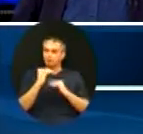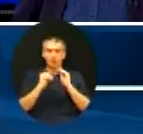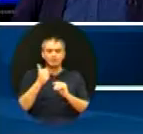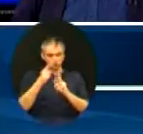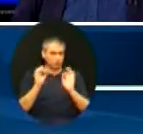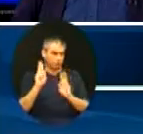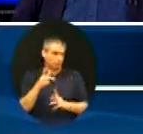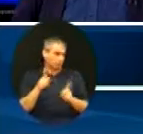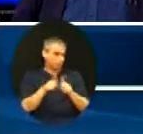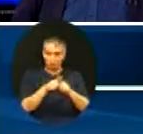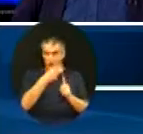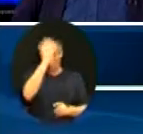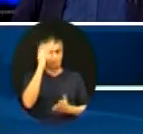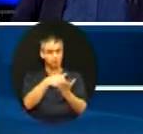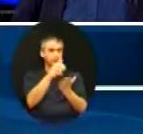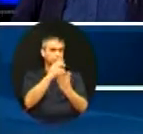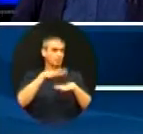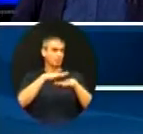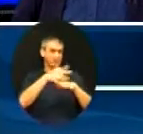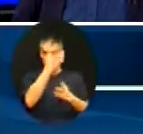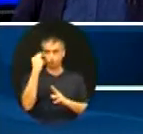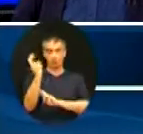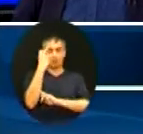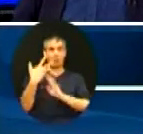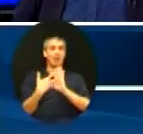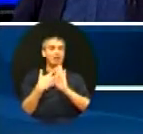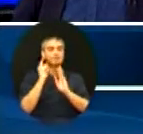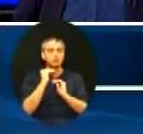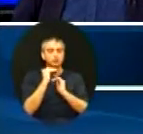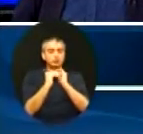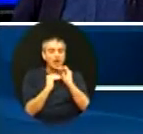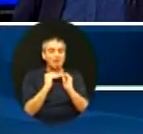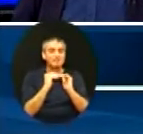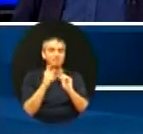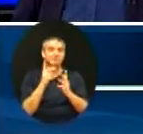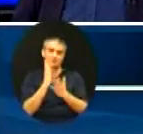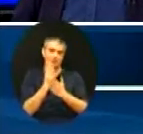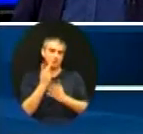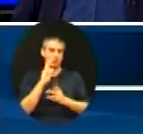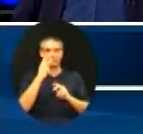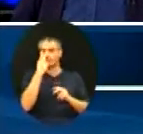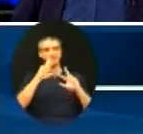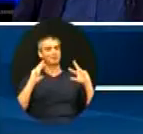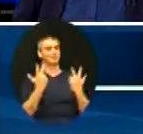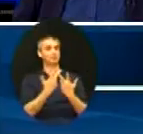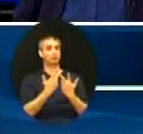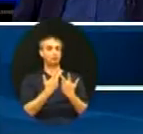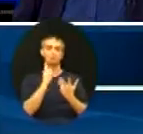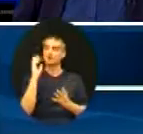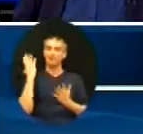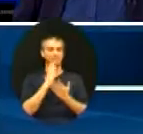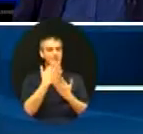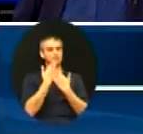שבשלבים הראשונים כן, כפי שאגב אולמרט המשיך לכהן בעודו נחקר, אבל יש שלב מסוים והשלב הזה הוא יותר ציבורי. זה השלב שבו